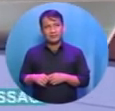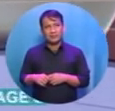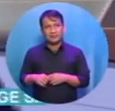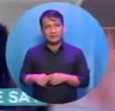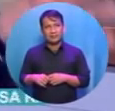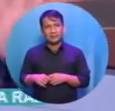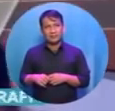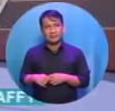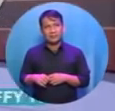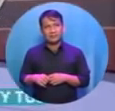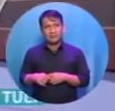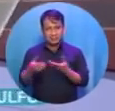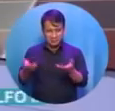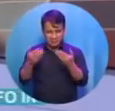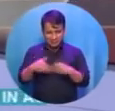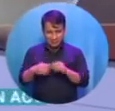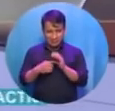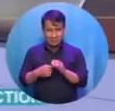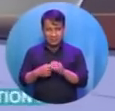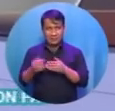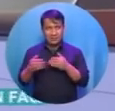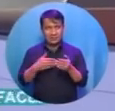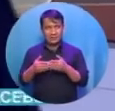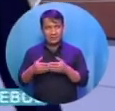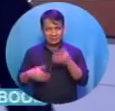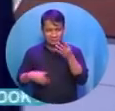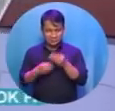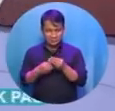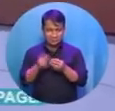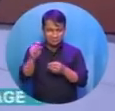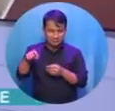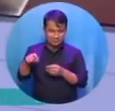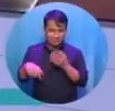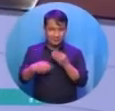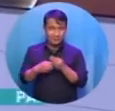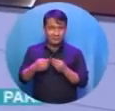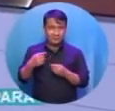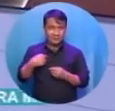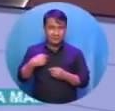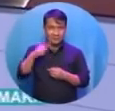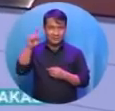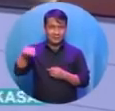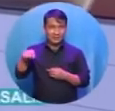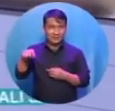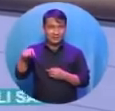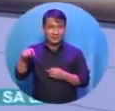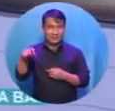lang meron. Okay. Ha? Lagay niyo lang kasi agad. Ano, gusto niyo? Akong akit ako.